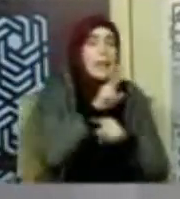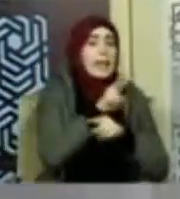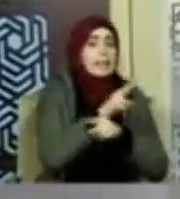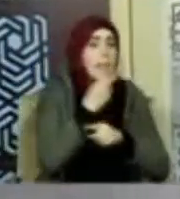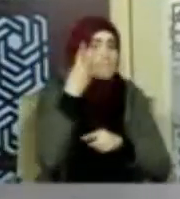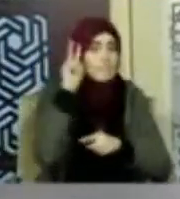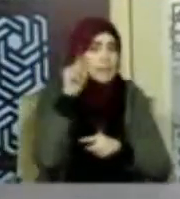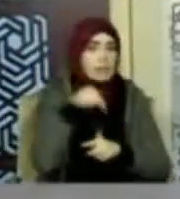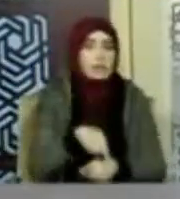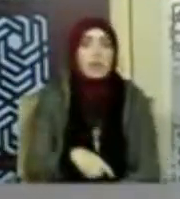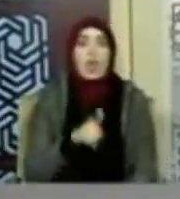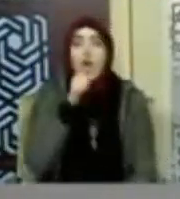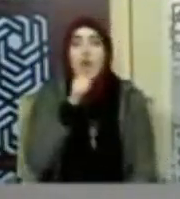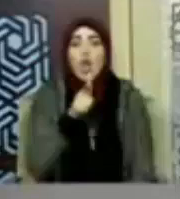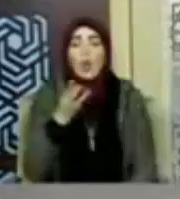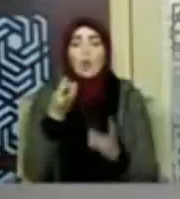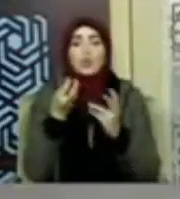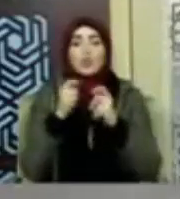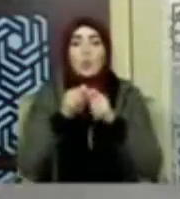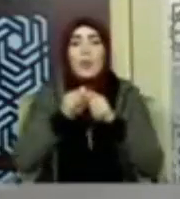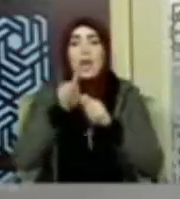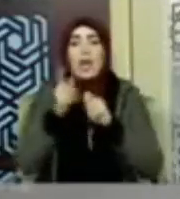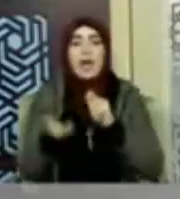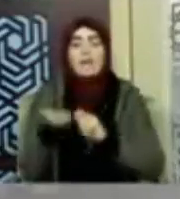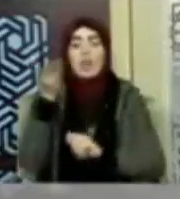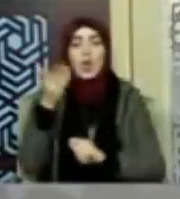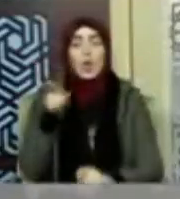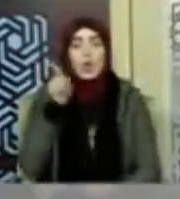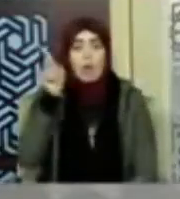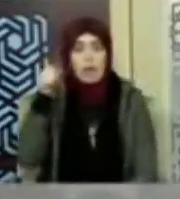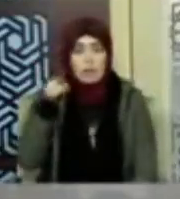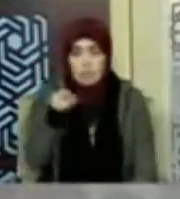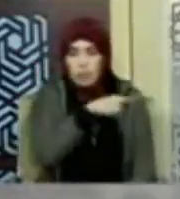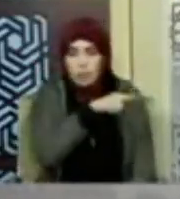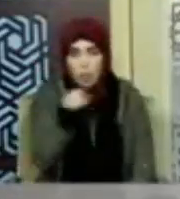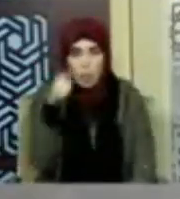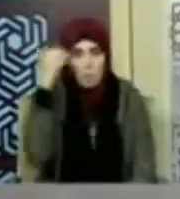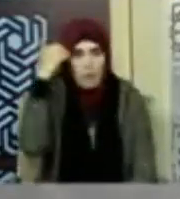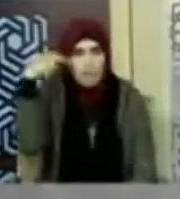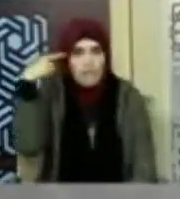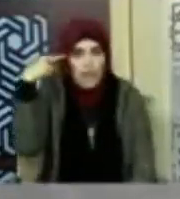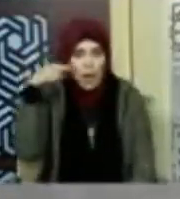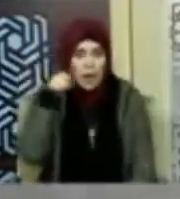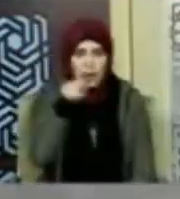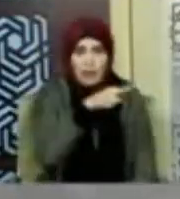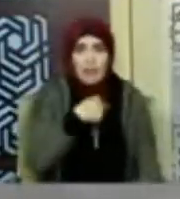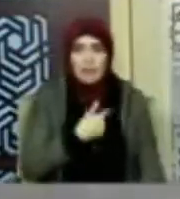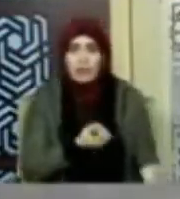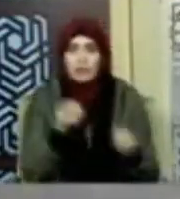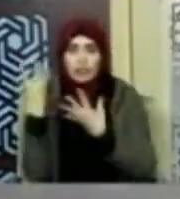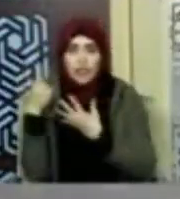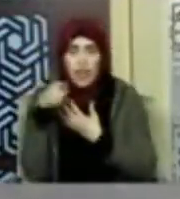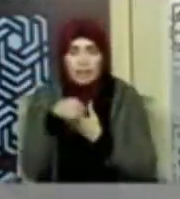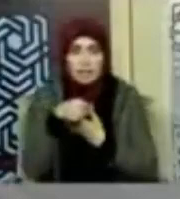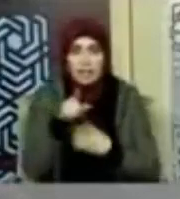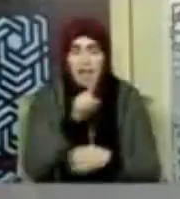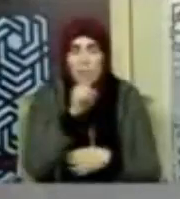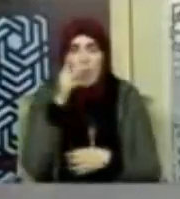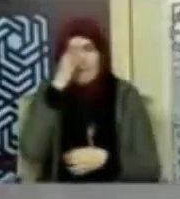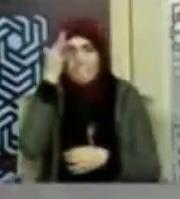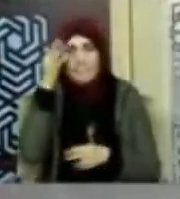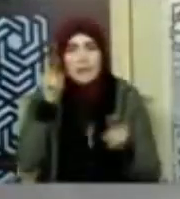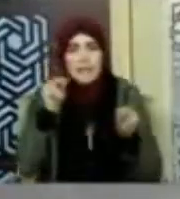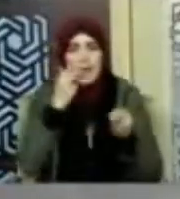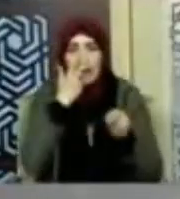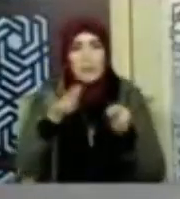الكاذبين. ويقول سبحانه: أم حسبتم أن تدخلوا الجنة ولما يأتكم مثل